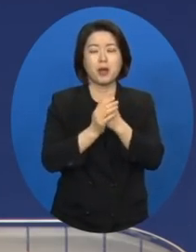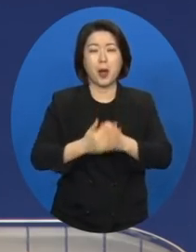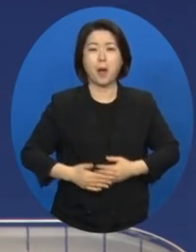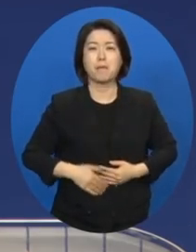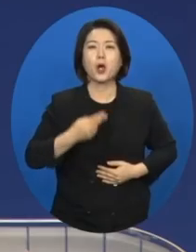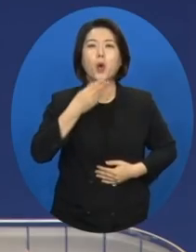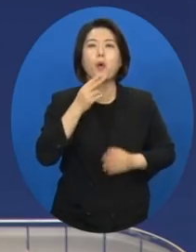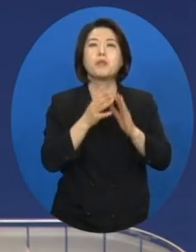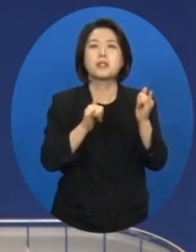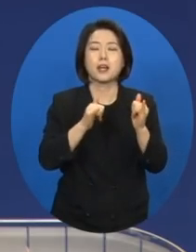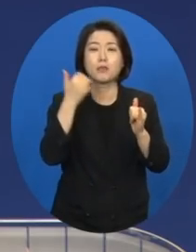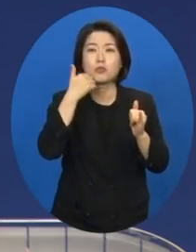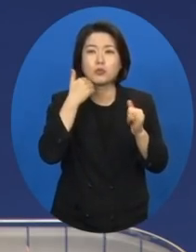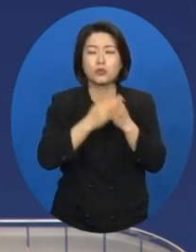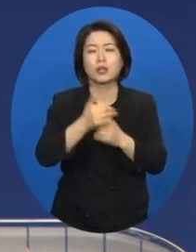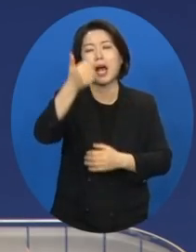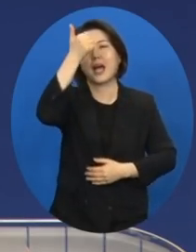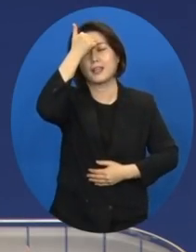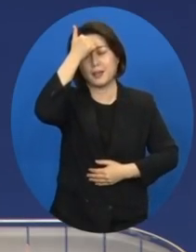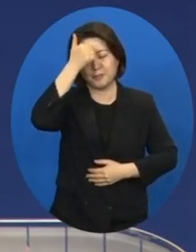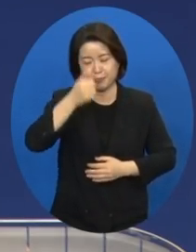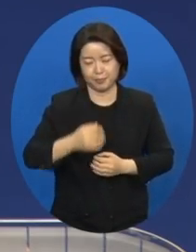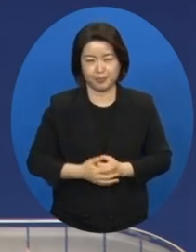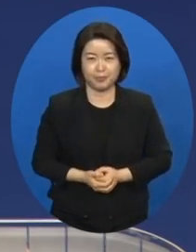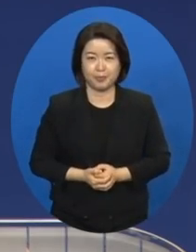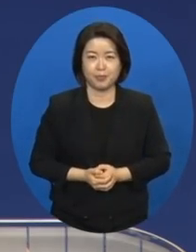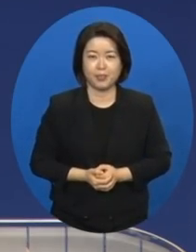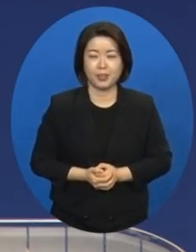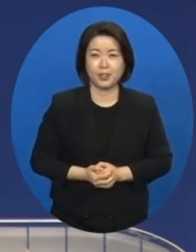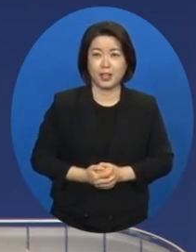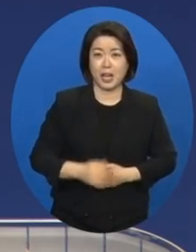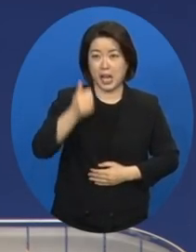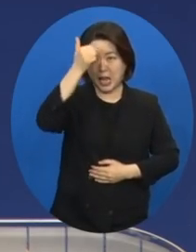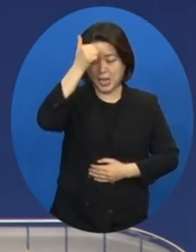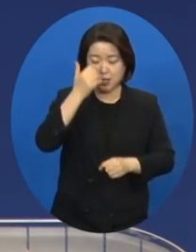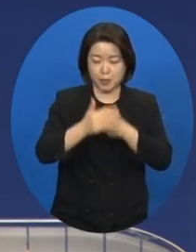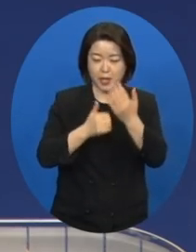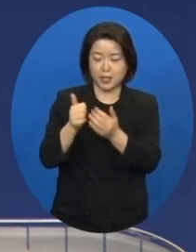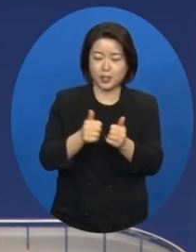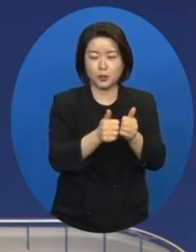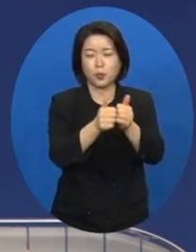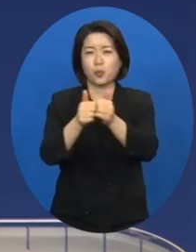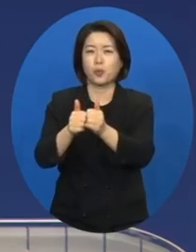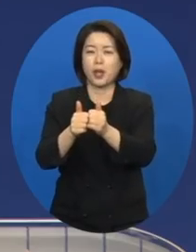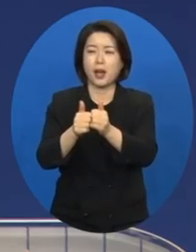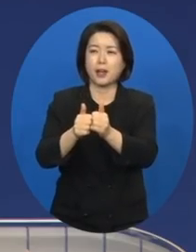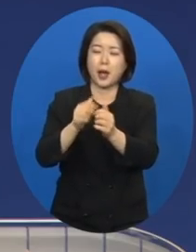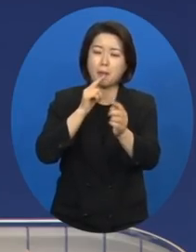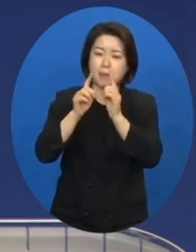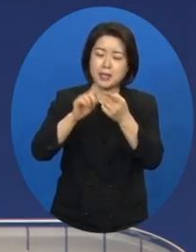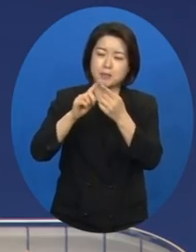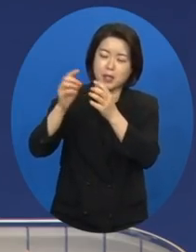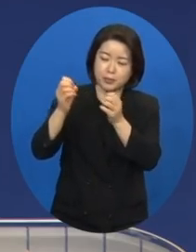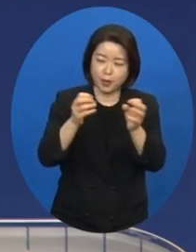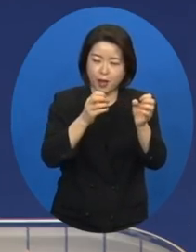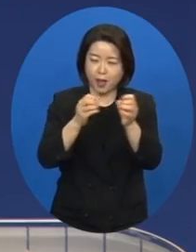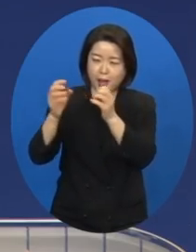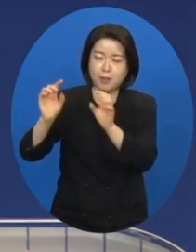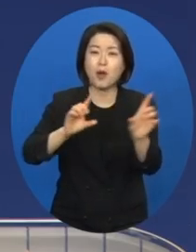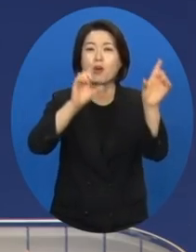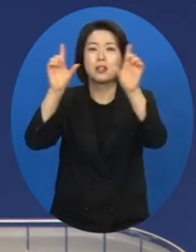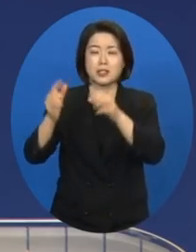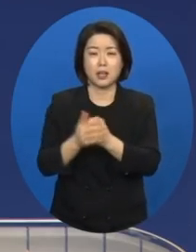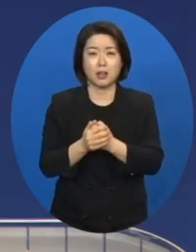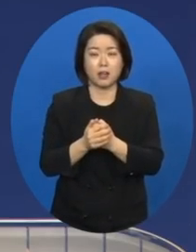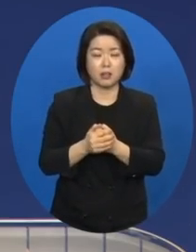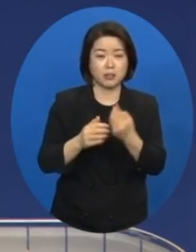아담입니다. 아담은 배꼽이 없었죠. 아담이 하나님과 동행하며 말씀대로 살아갔습니다. 그런데 3장에